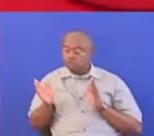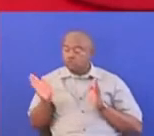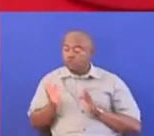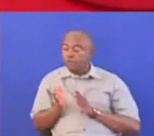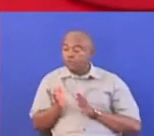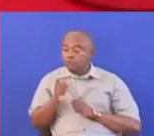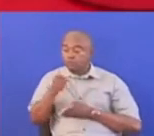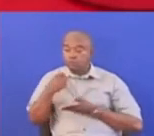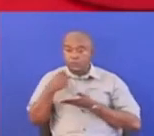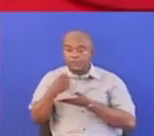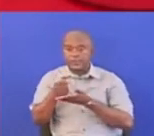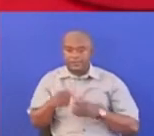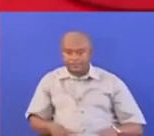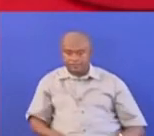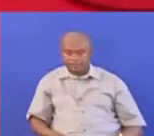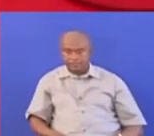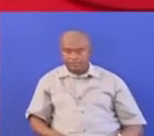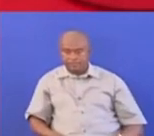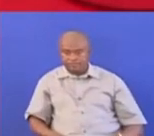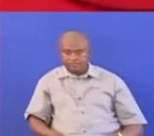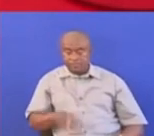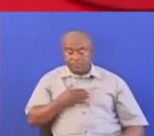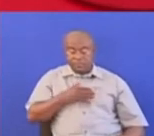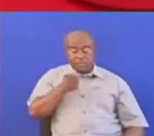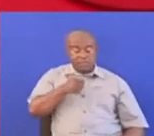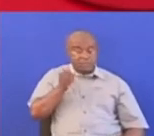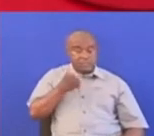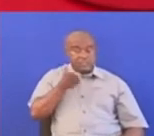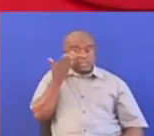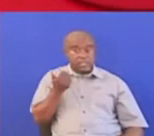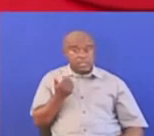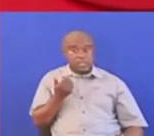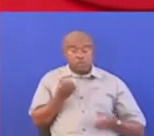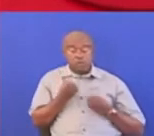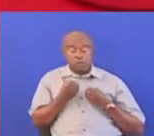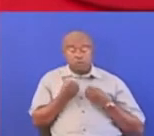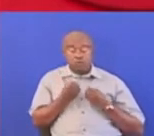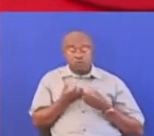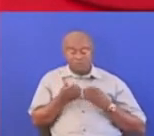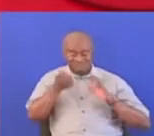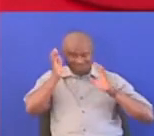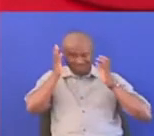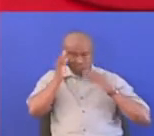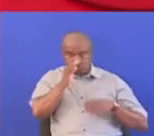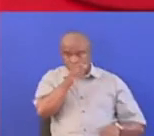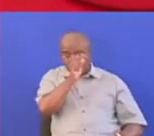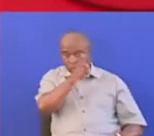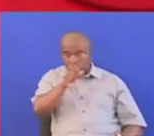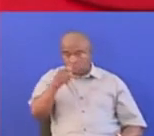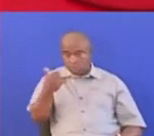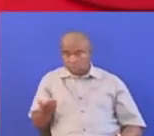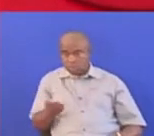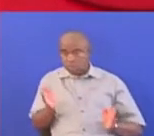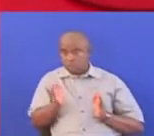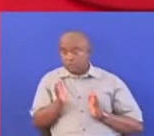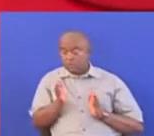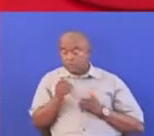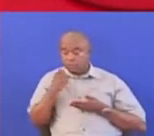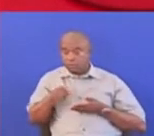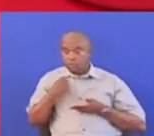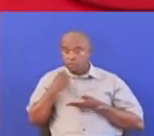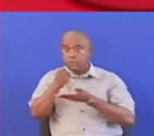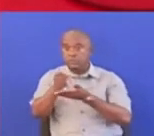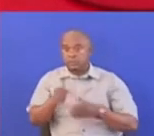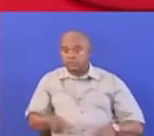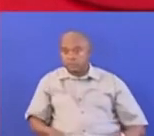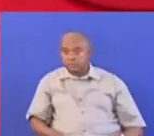kwa mwekezaji. Kwa hiyo Mheshimiwa Spika, nipongeze serikali kwa kuitoa hiyo sintofahamu kwa wananchi kwa kupendelewa kwa mwekezaji.